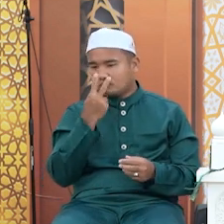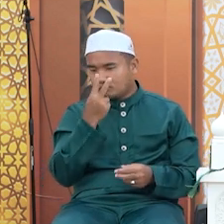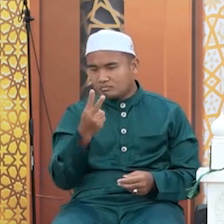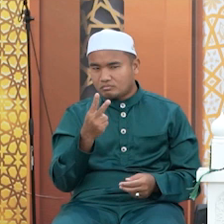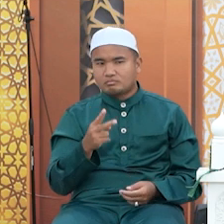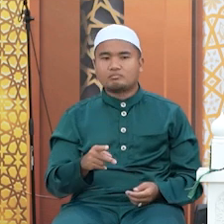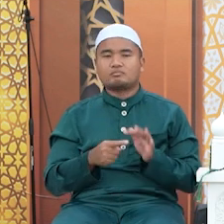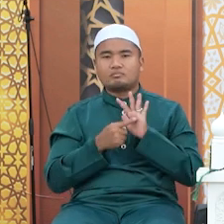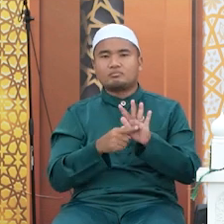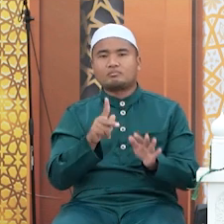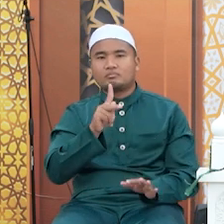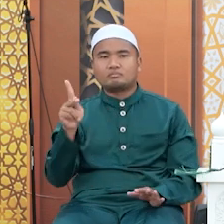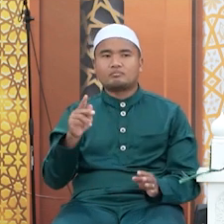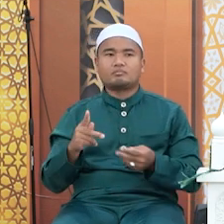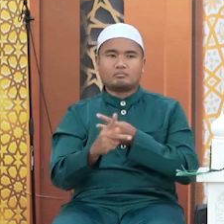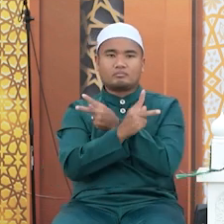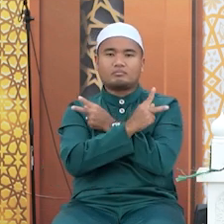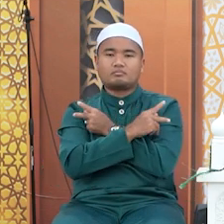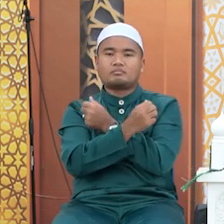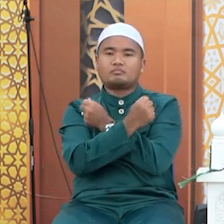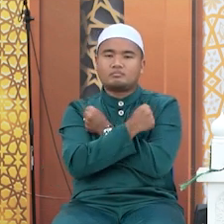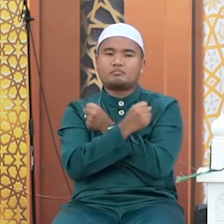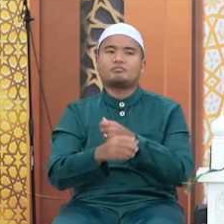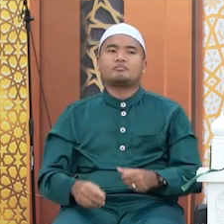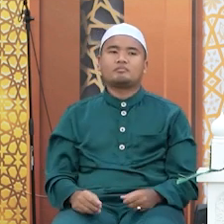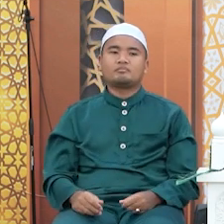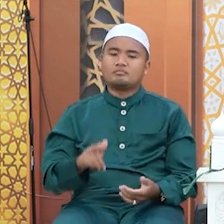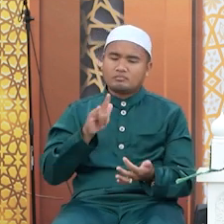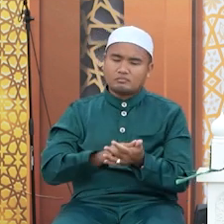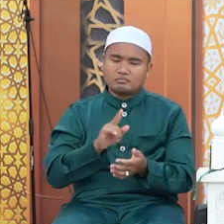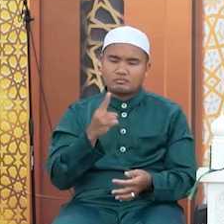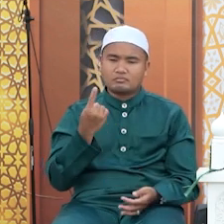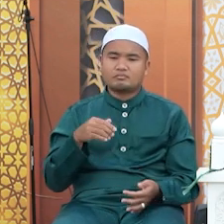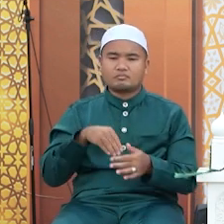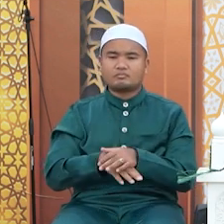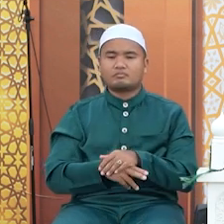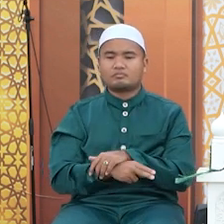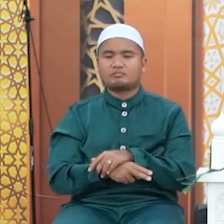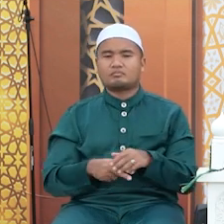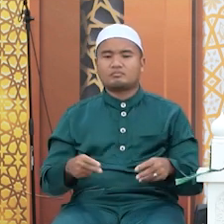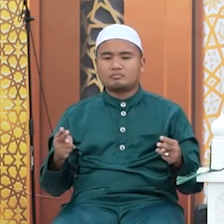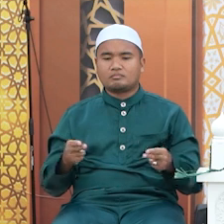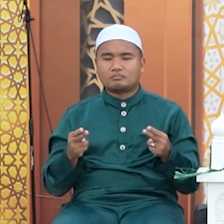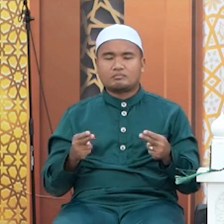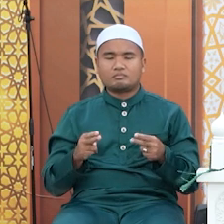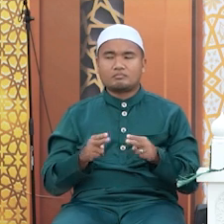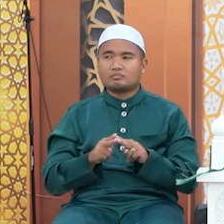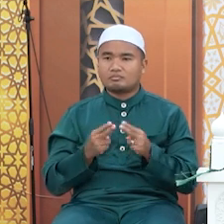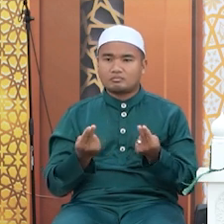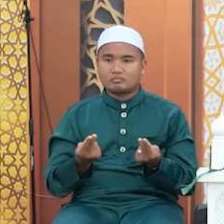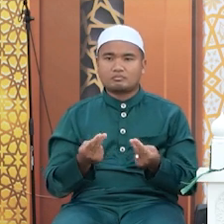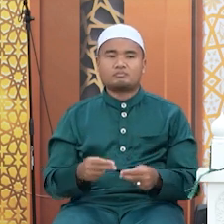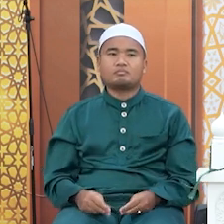Itu dia. Nabi sebut dalam sebuah hadis, laisa minna man